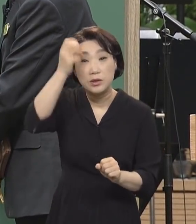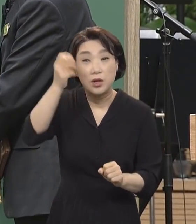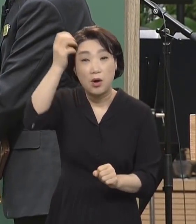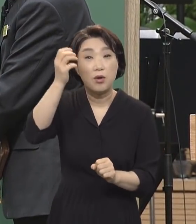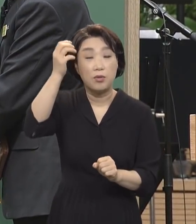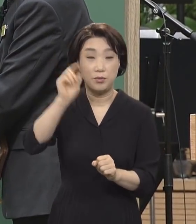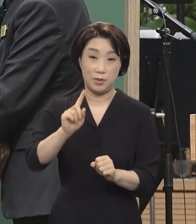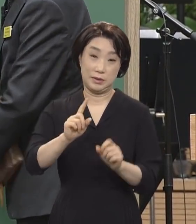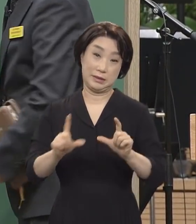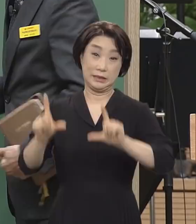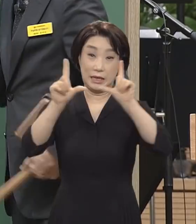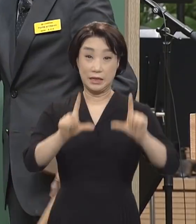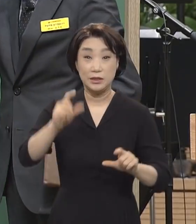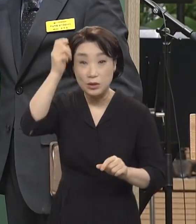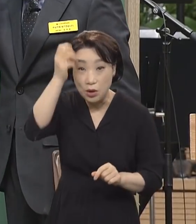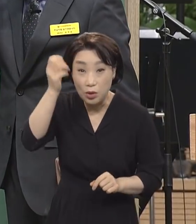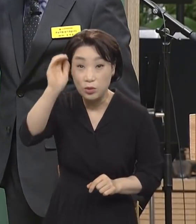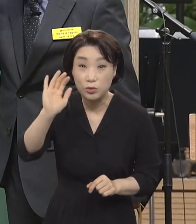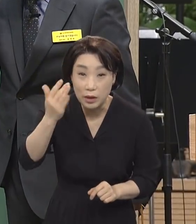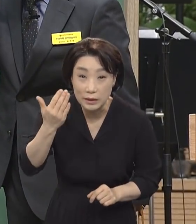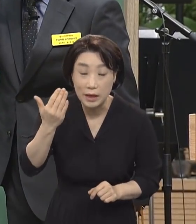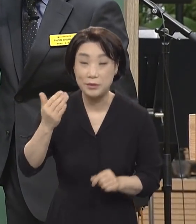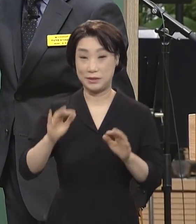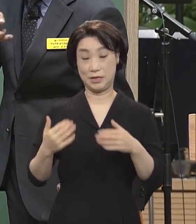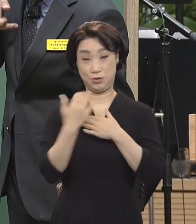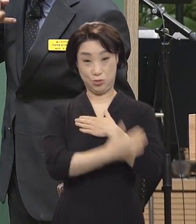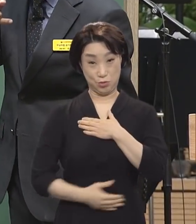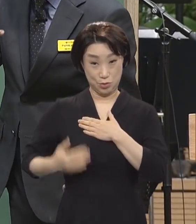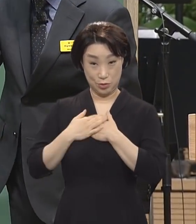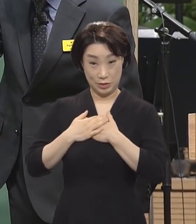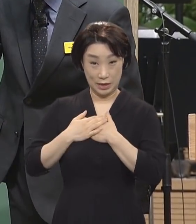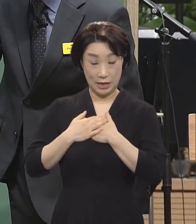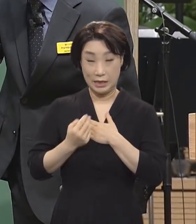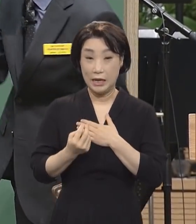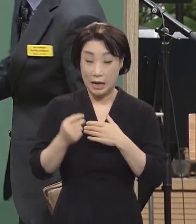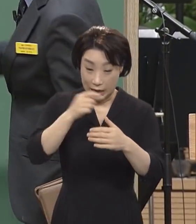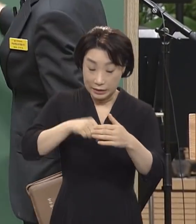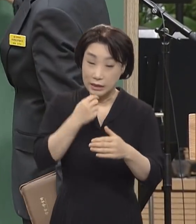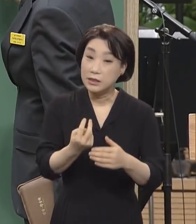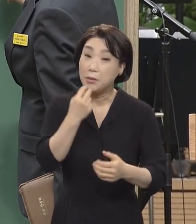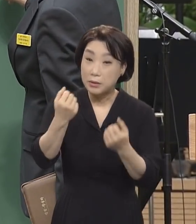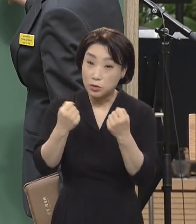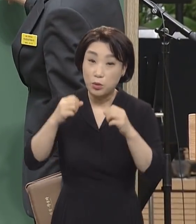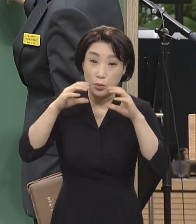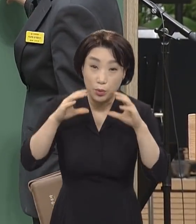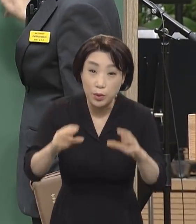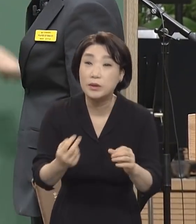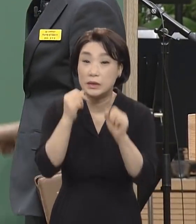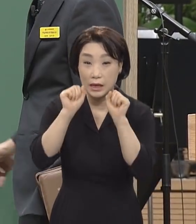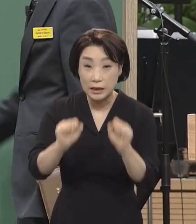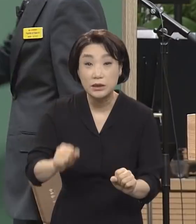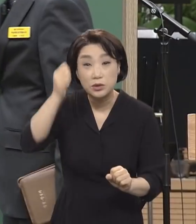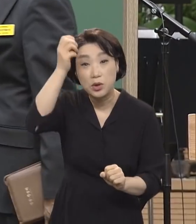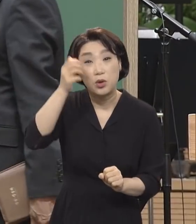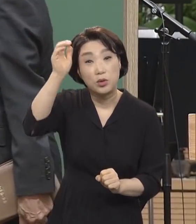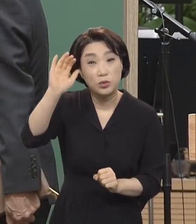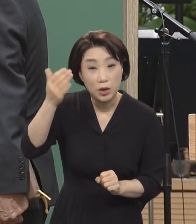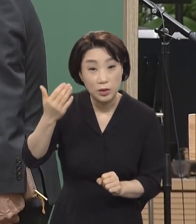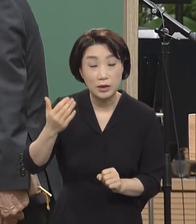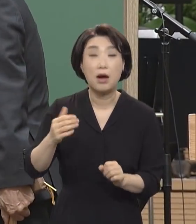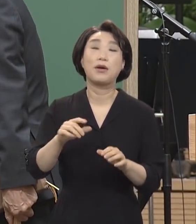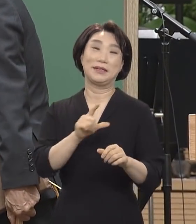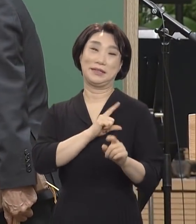사는 용이 되더라. 이건 육체 속에 생기를 불어넣으니 생명이 되더라. 그래서 이